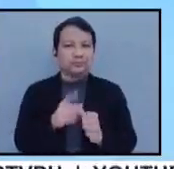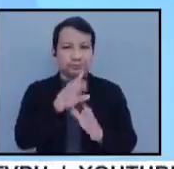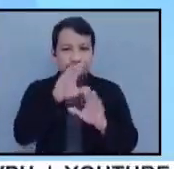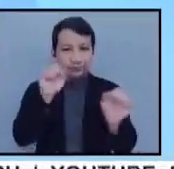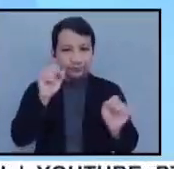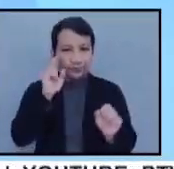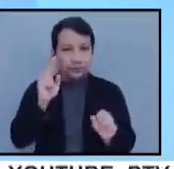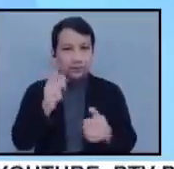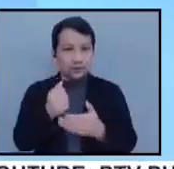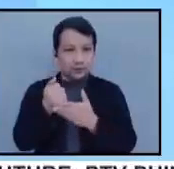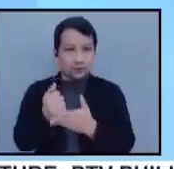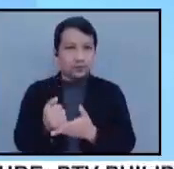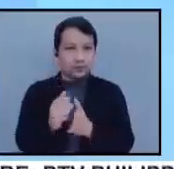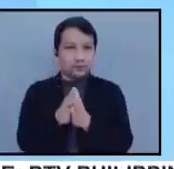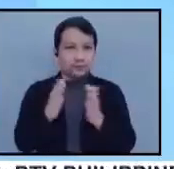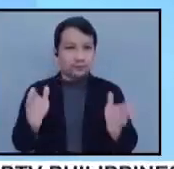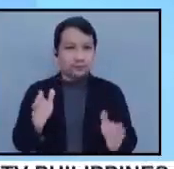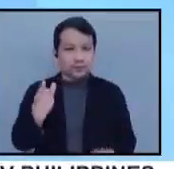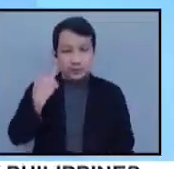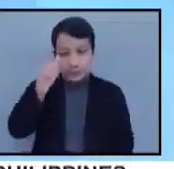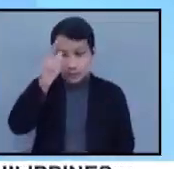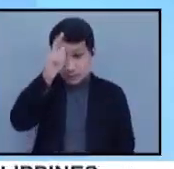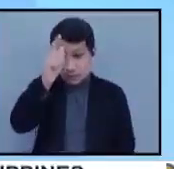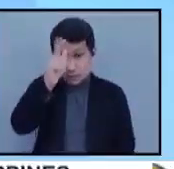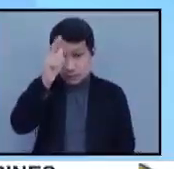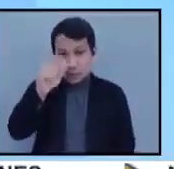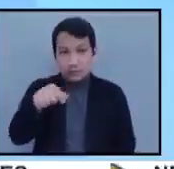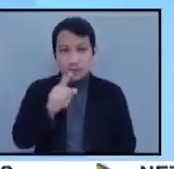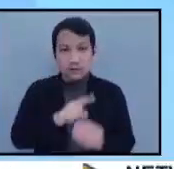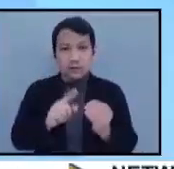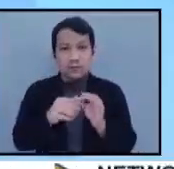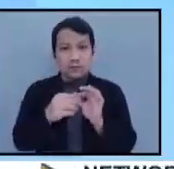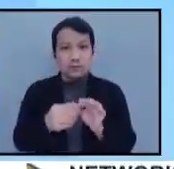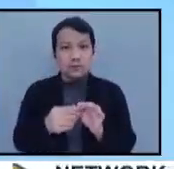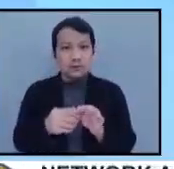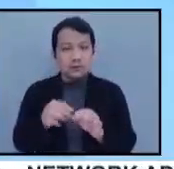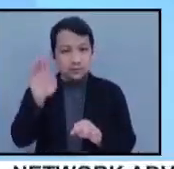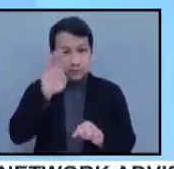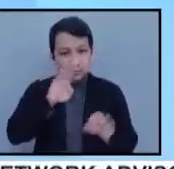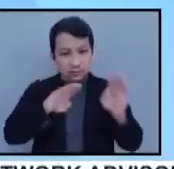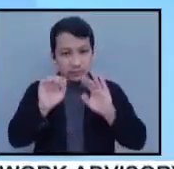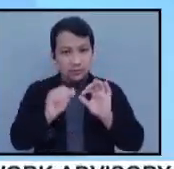makatutulong ang Lithuania para maresolba ng Pilipinas ang problema sa teknolohiya.